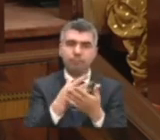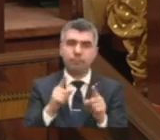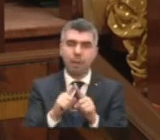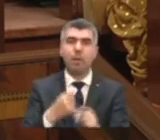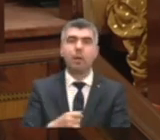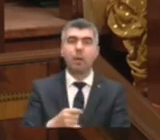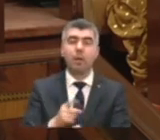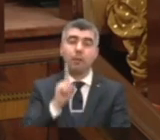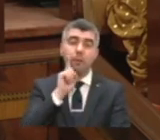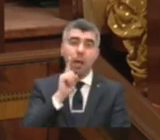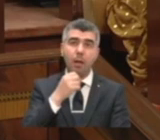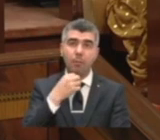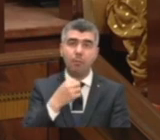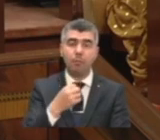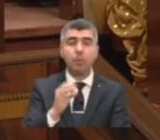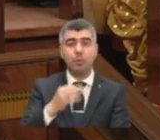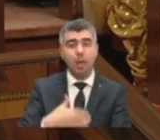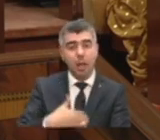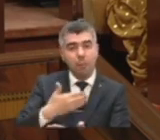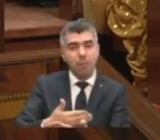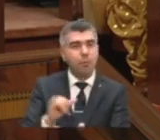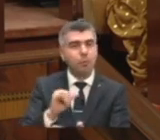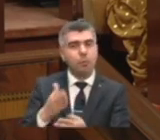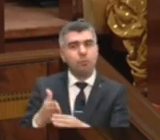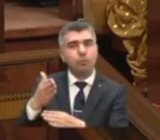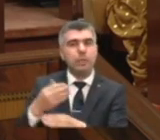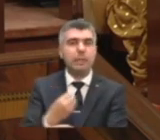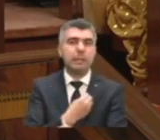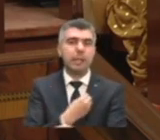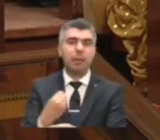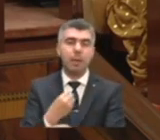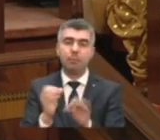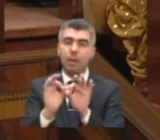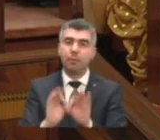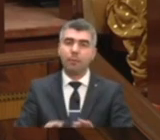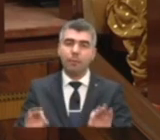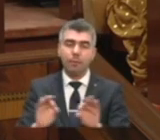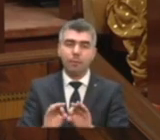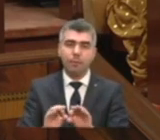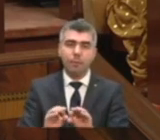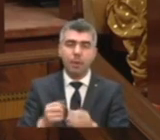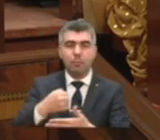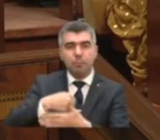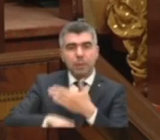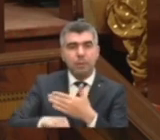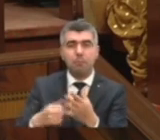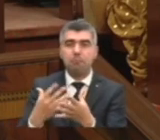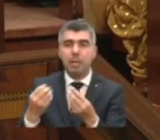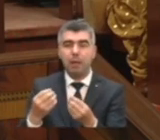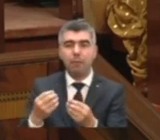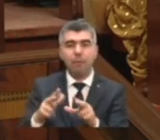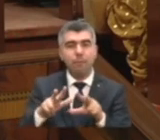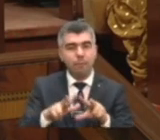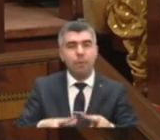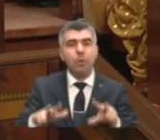المراه كتبغي كتدوز مي هي حامله، شكون غيديها لما مشات الى ما كاين نقل؟ ملي كتبغي تولد حنا كنشوفوا فيديوهات راه مؤثره